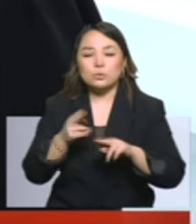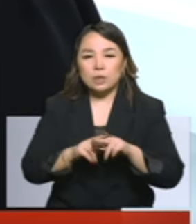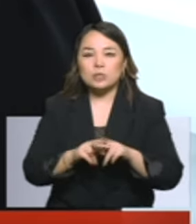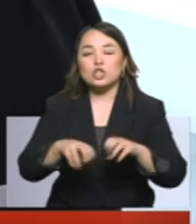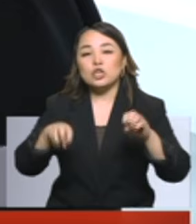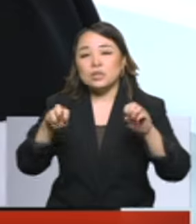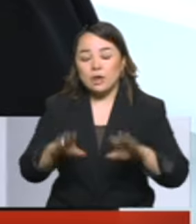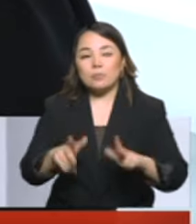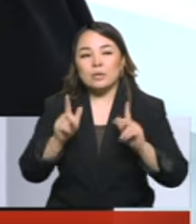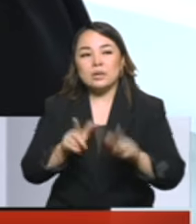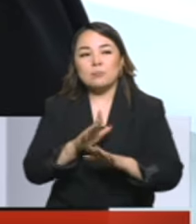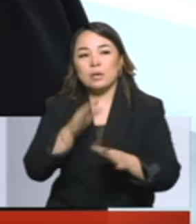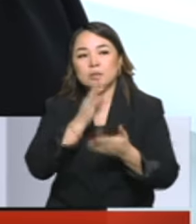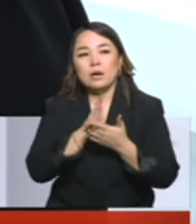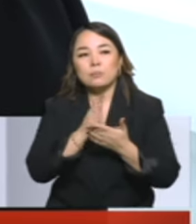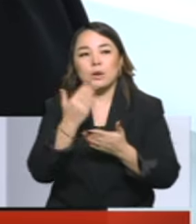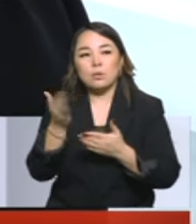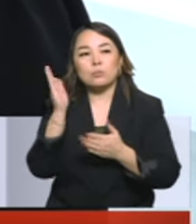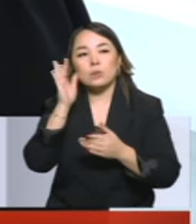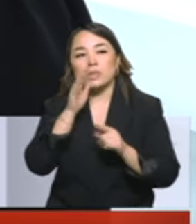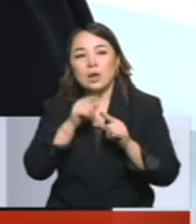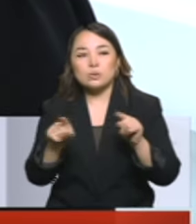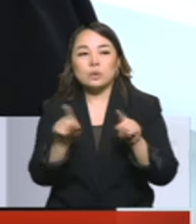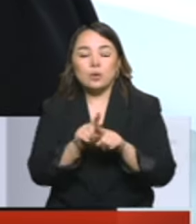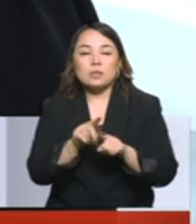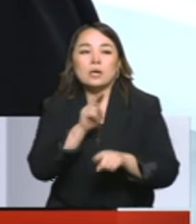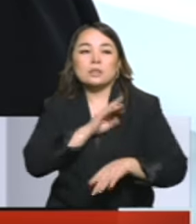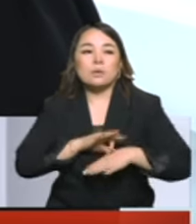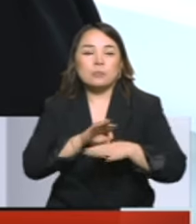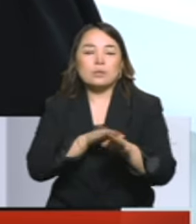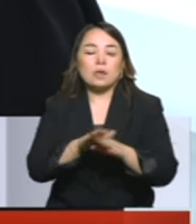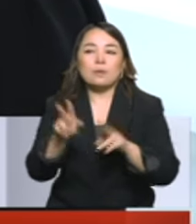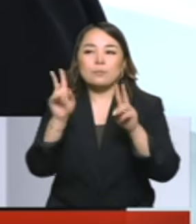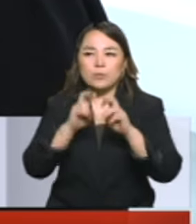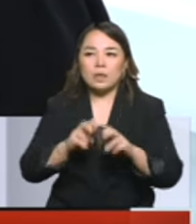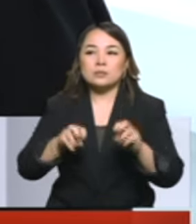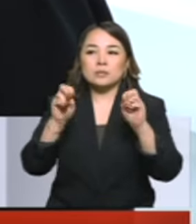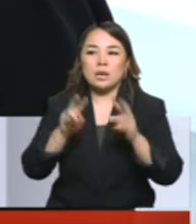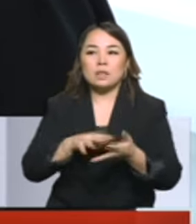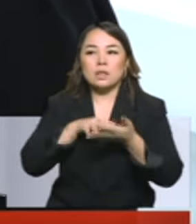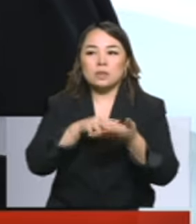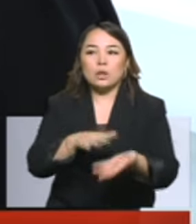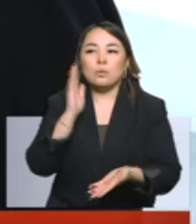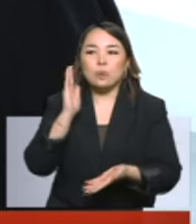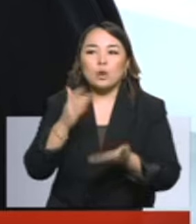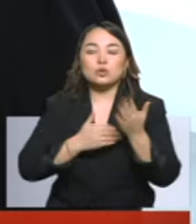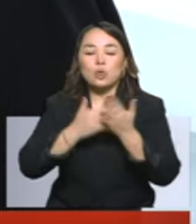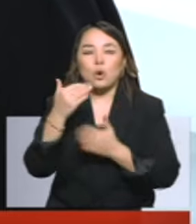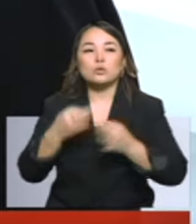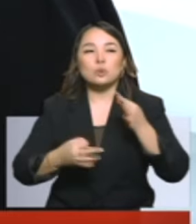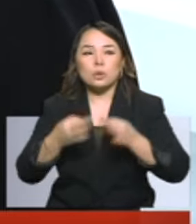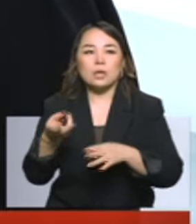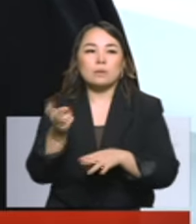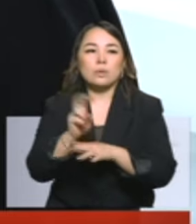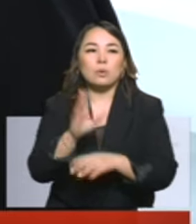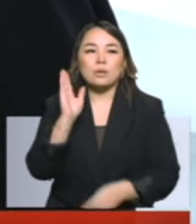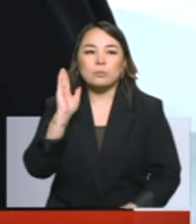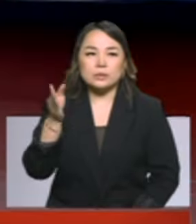бұл шешіммен келіспейміз. Алдағы уақытта істі қайта қарау үшін арыз береміз. Жоғарғы сотқа барамыз.